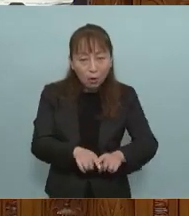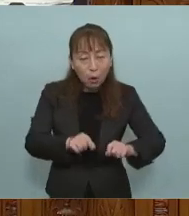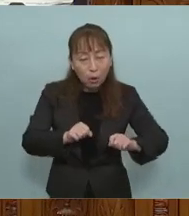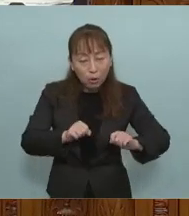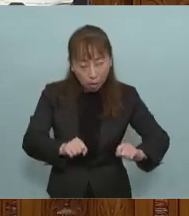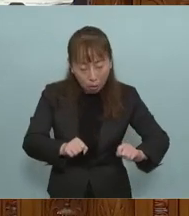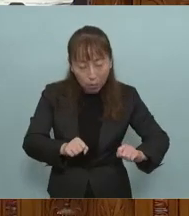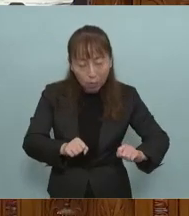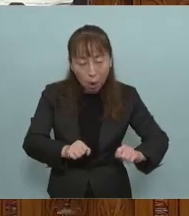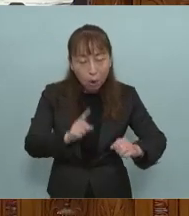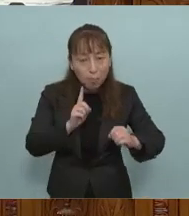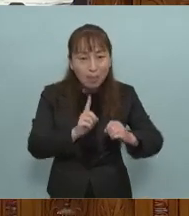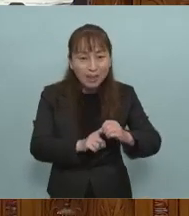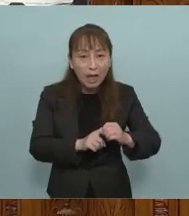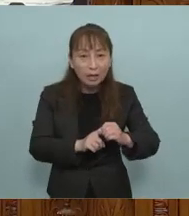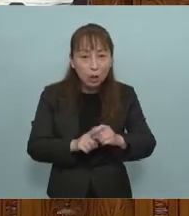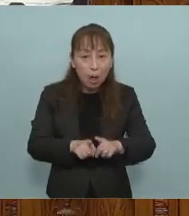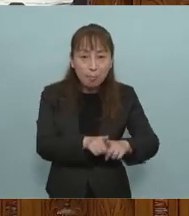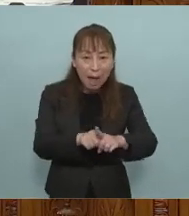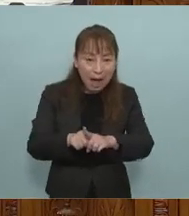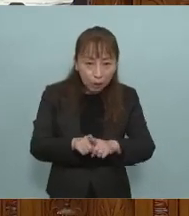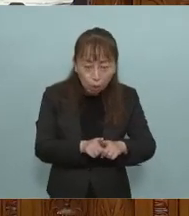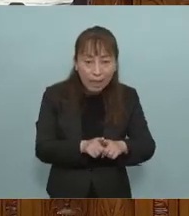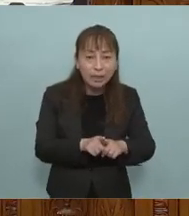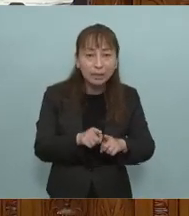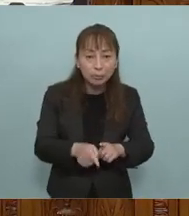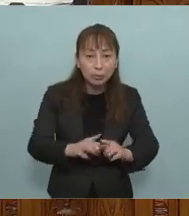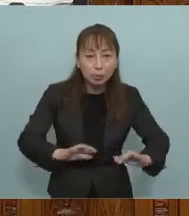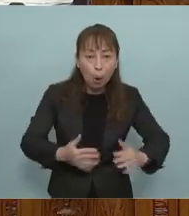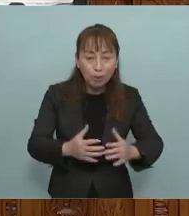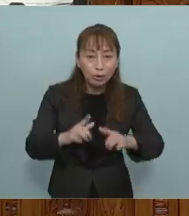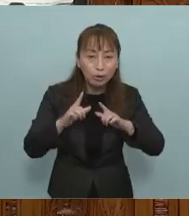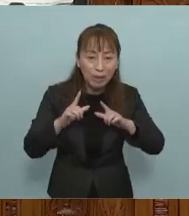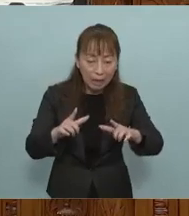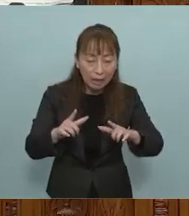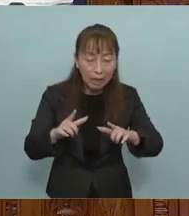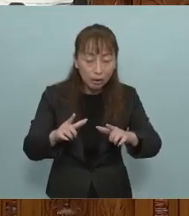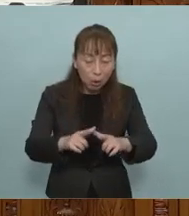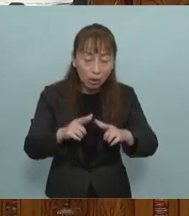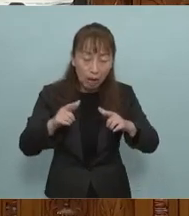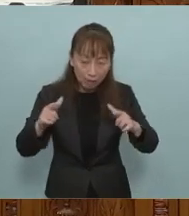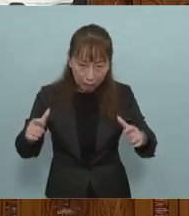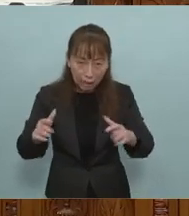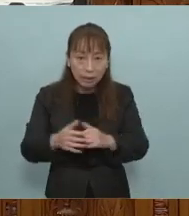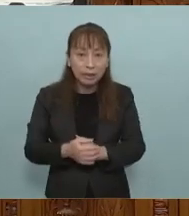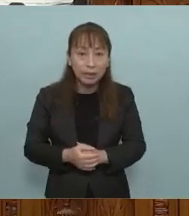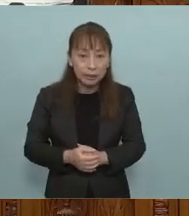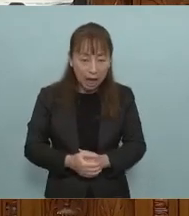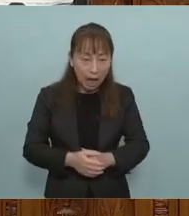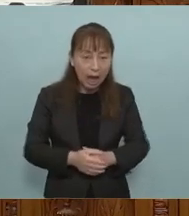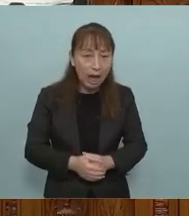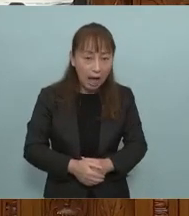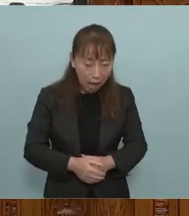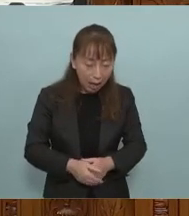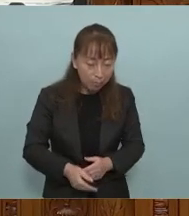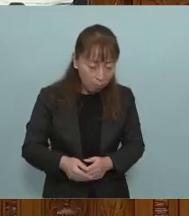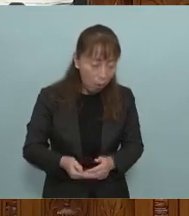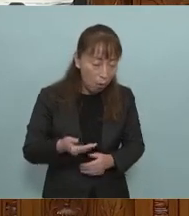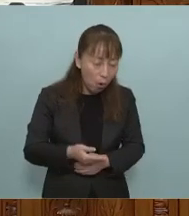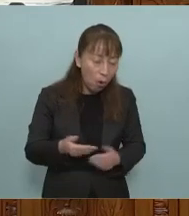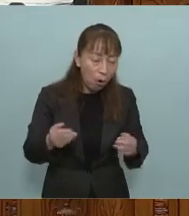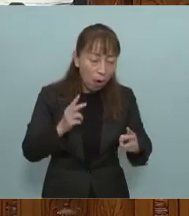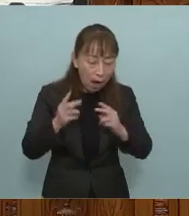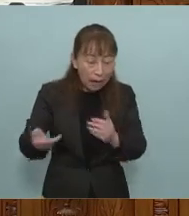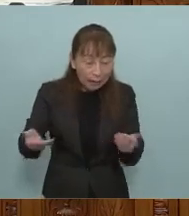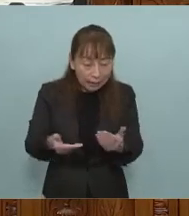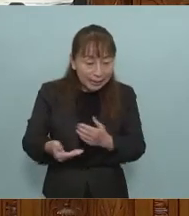共存共栄を目指すパートナーシップ構築宣言の拡大や、下請け G メンの倍増に取り組む